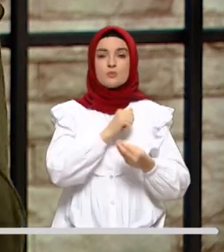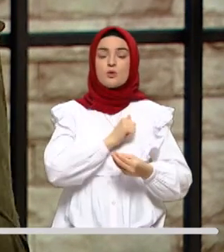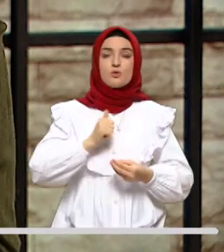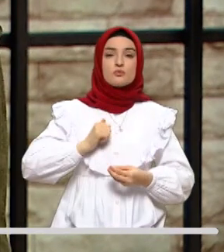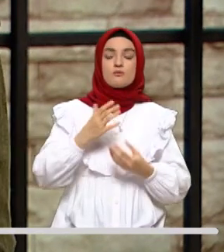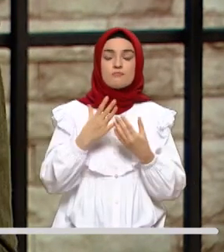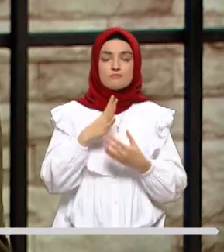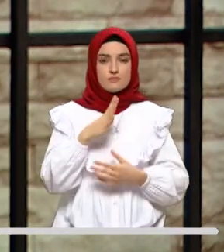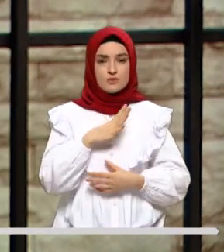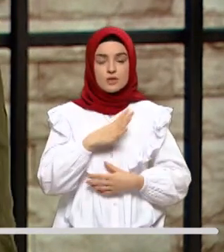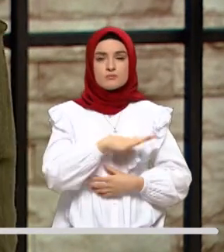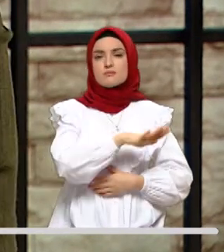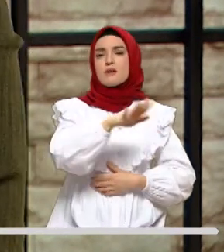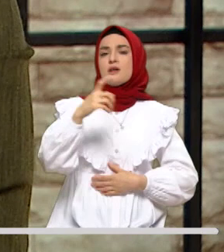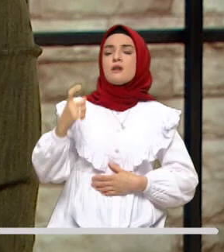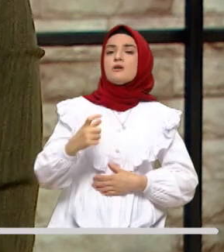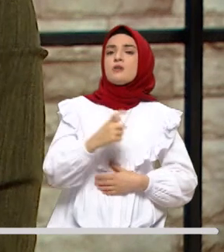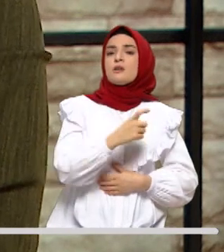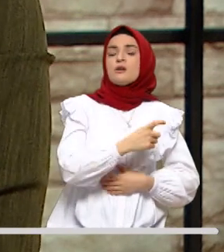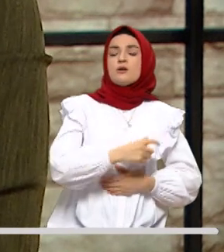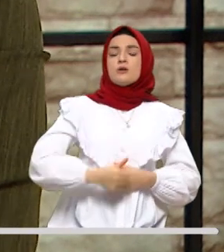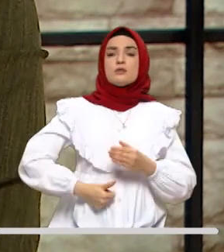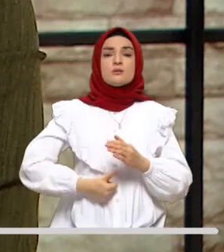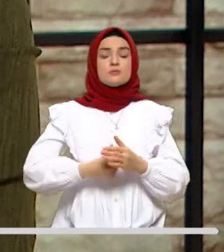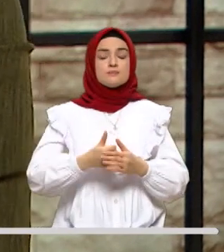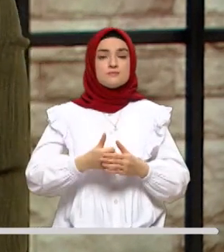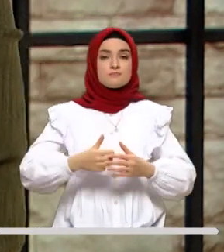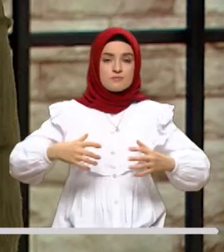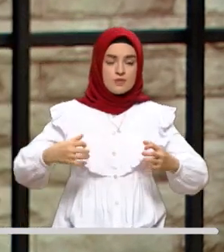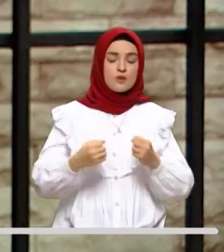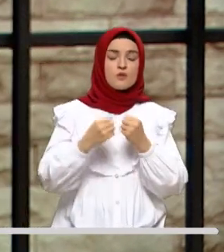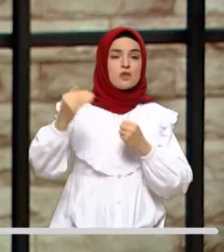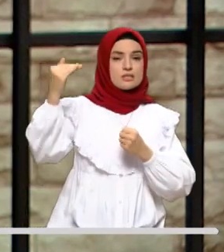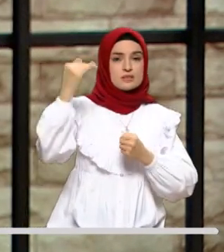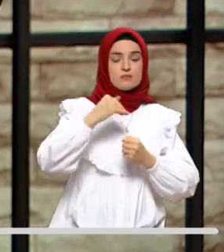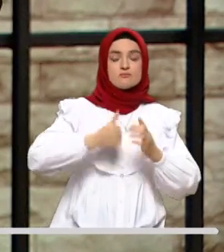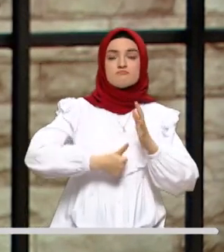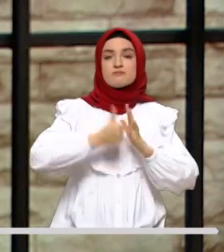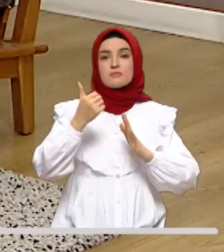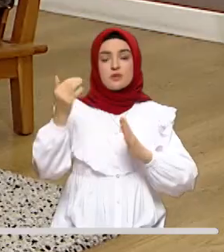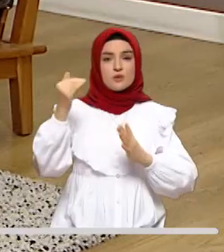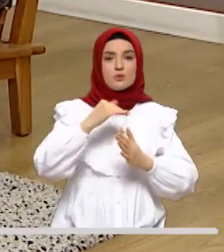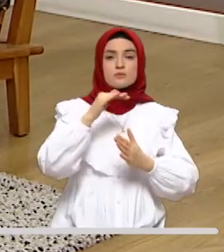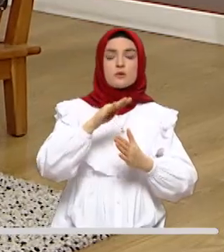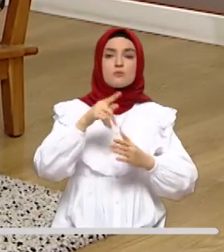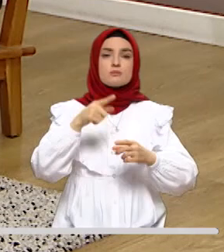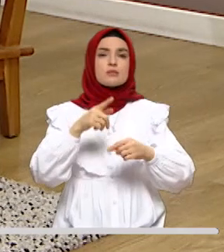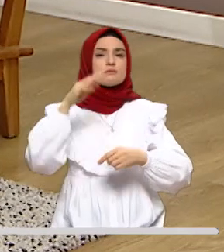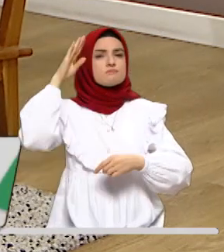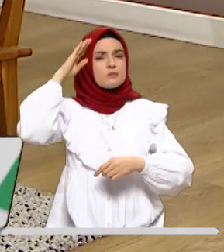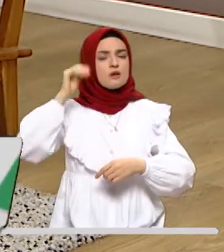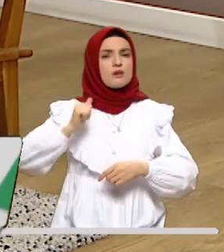Muzaffer ordu her yerden zaferle döner. Gözü pektir, cesurdur. Afrin'e giden bir asker var